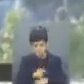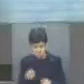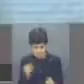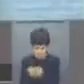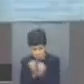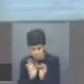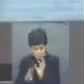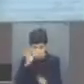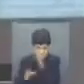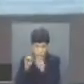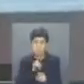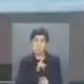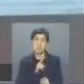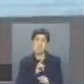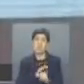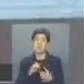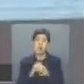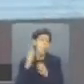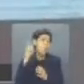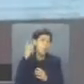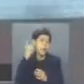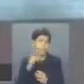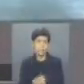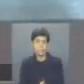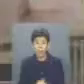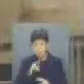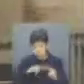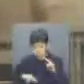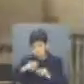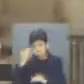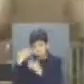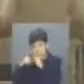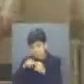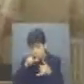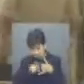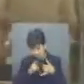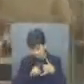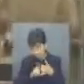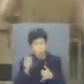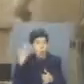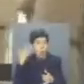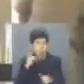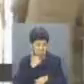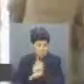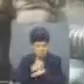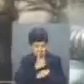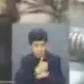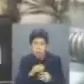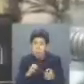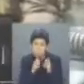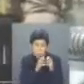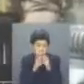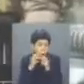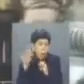ดไฟเผาเรือนนอนในแดน2เมื่อวานนี้การตรวจสอบประวัติส่วนใหญ่เป็นผู้ต้องขังที่เคยเป็นแกนนำก่อเหตุวุ่นวาย